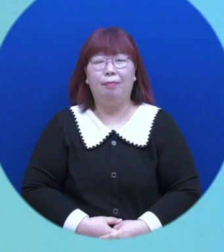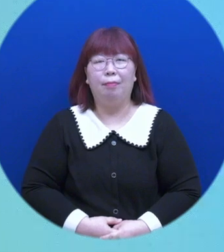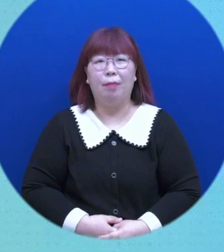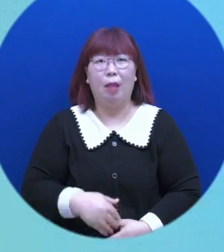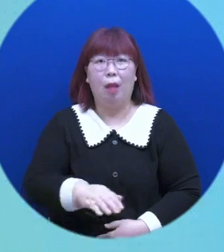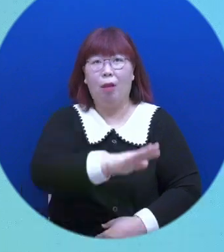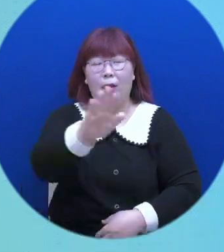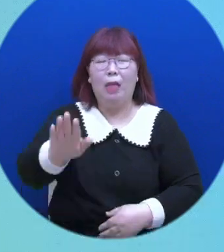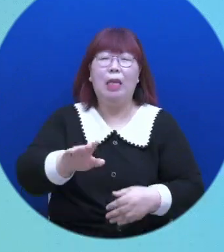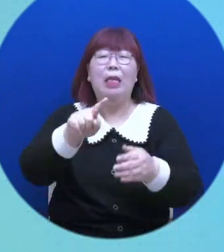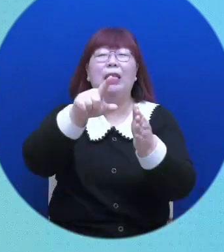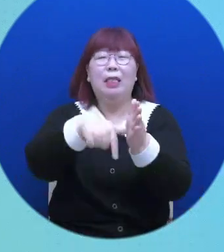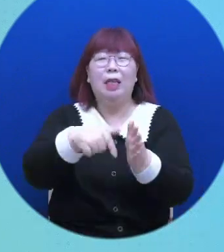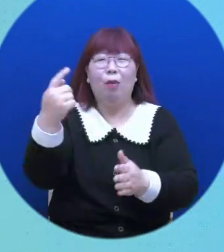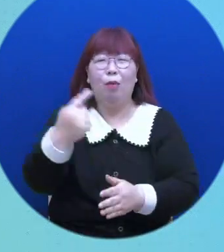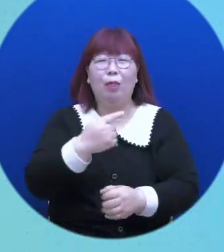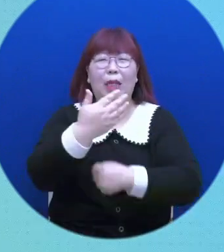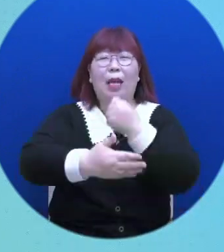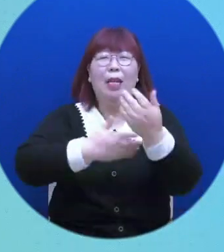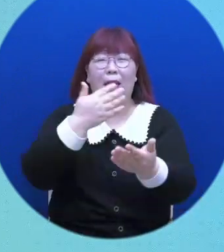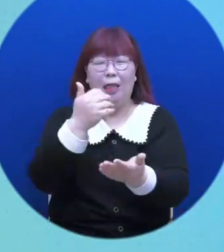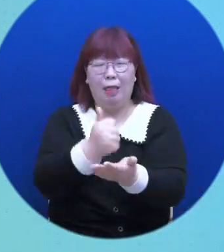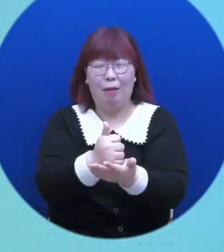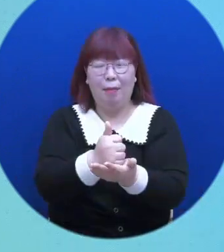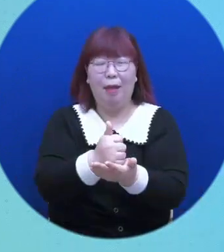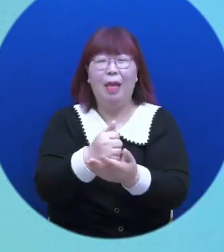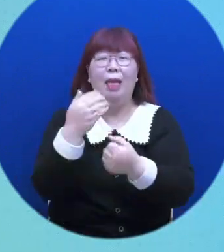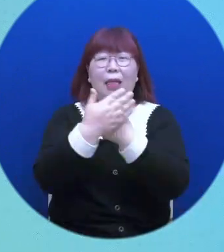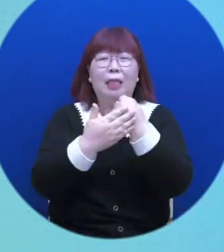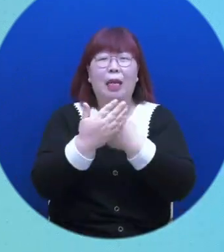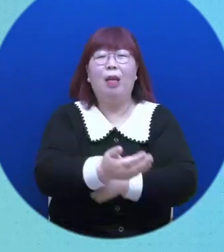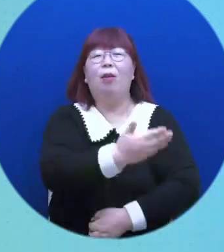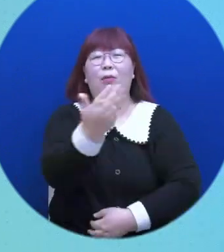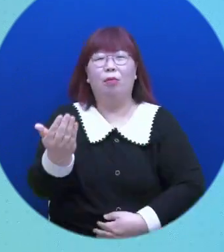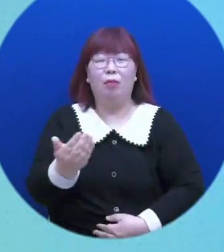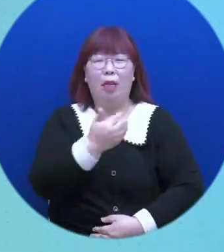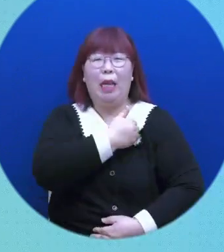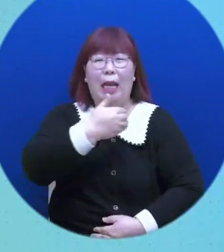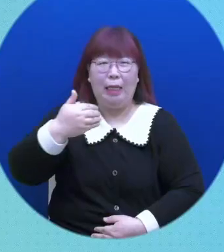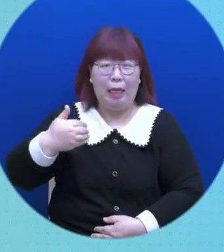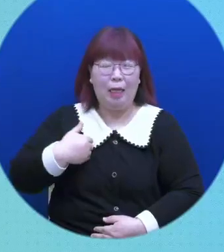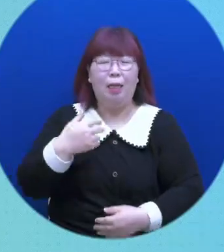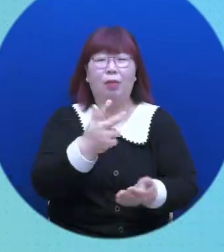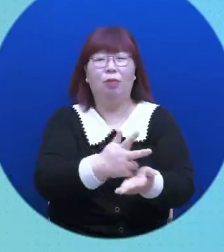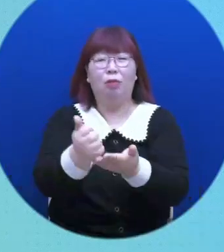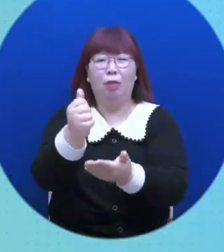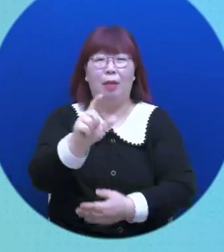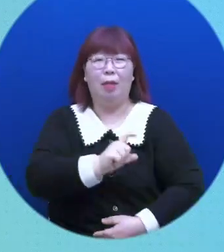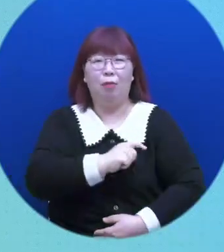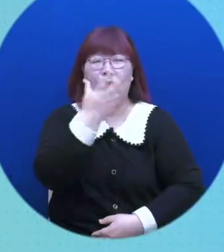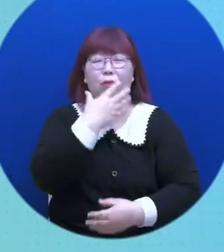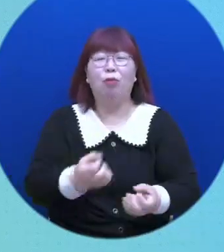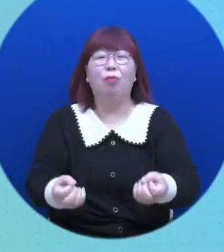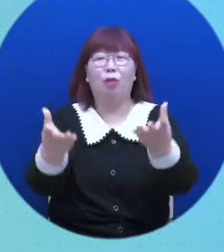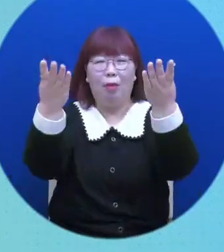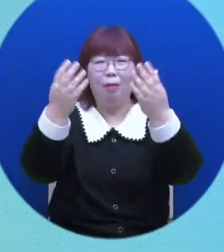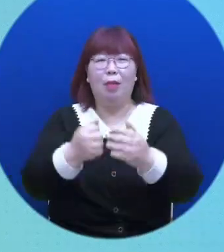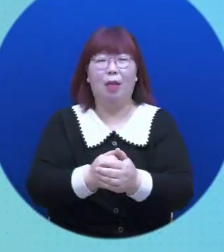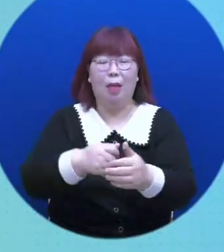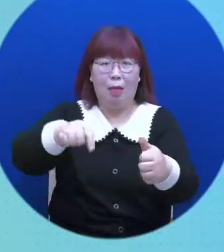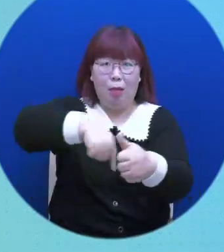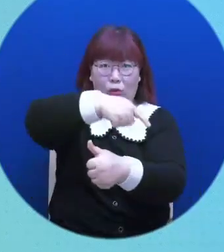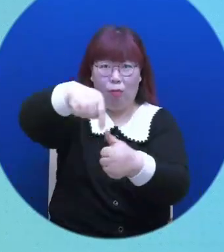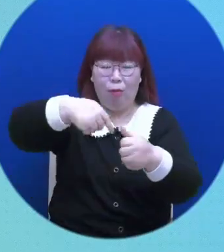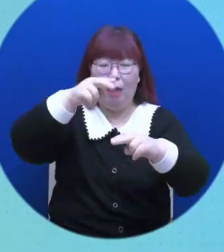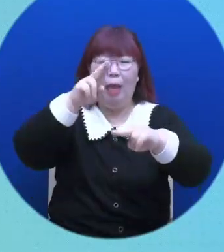우리 이 시간에 오신 여러분들 위해 하나님의 한량없는 은혜가 넘치기를 주의 이름으로 축원합니다. 우리 앞뒤에